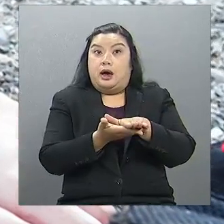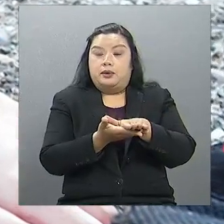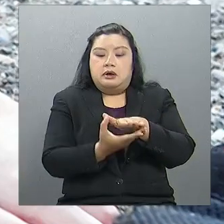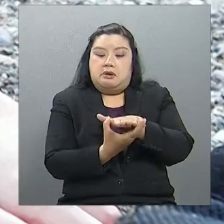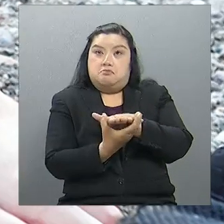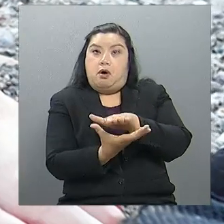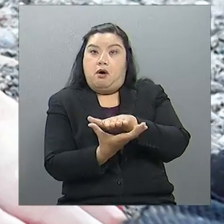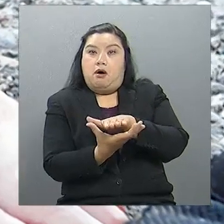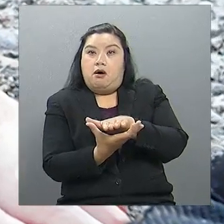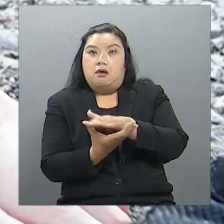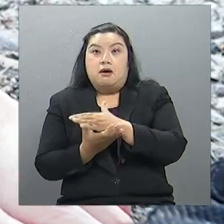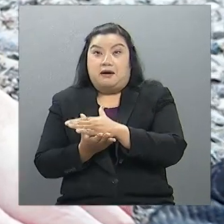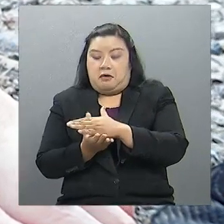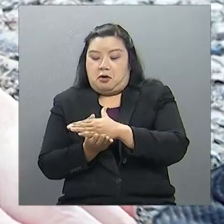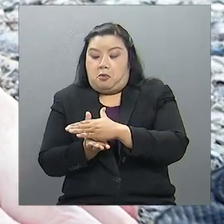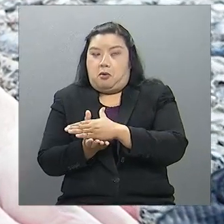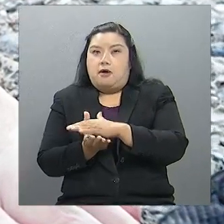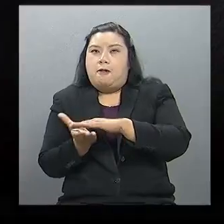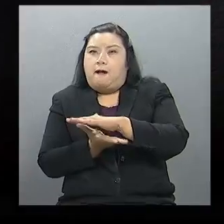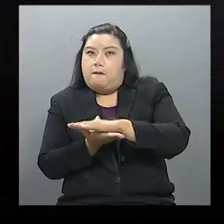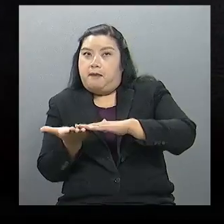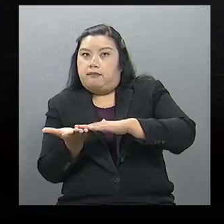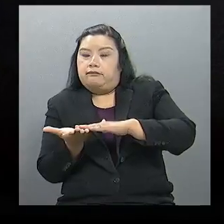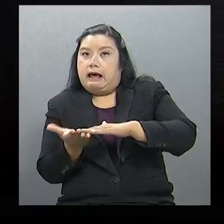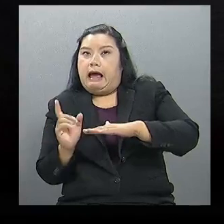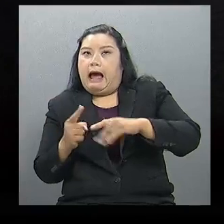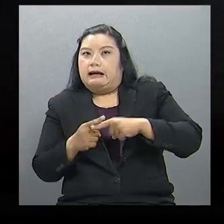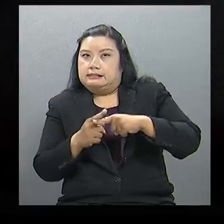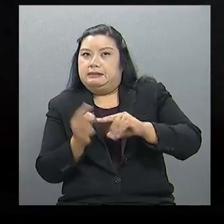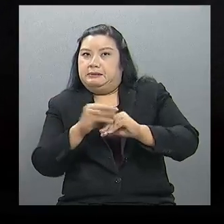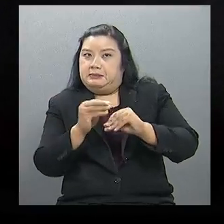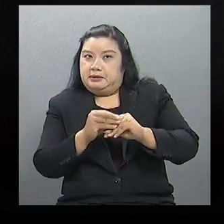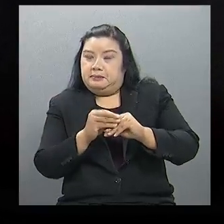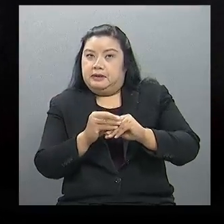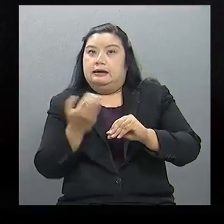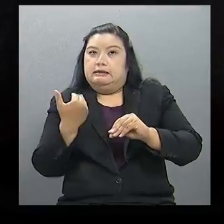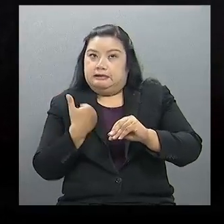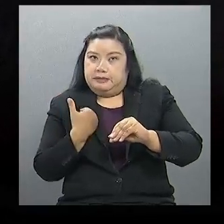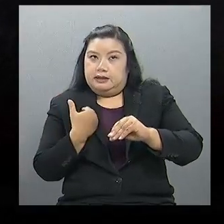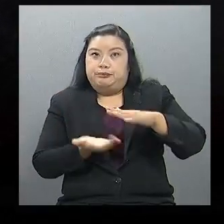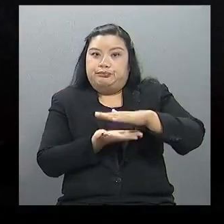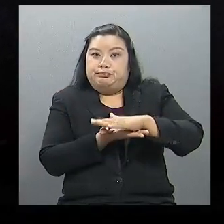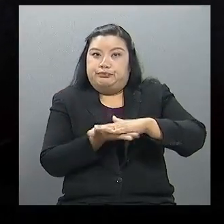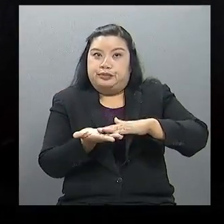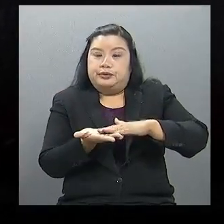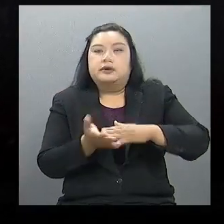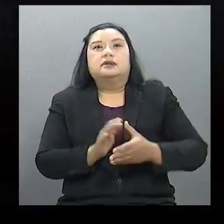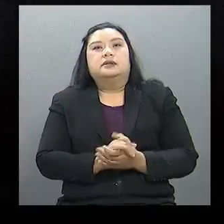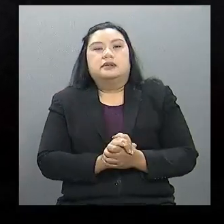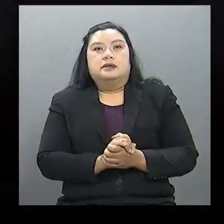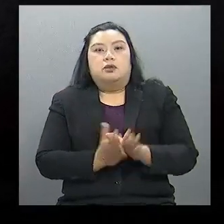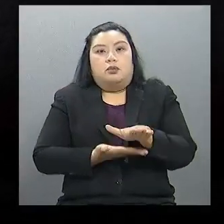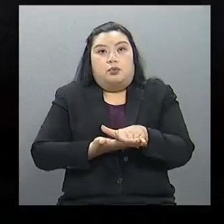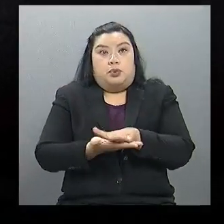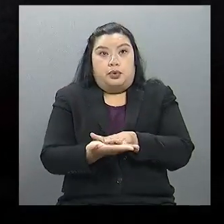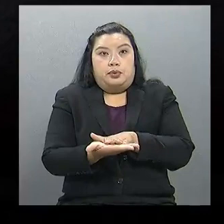มัก็อาจะทำให้มควเสีงมากขึ้นและยไมรวมถงความตึงของพไม่ใชคตรงเทวเดยว่ตึงมาถึง